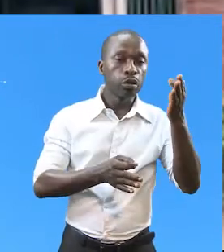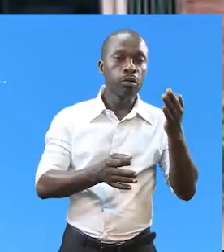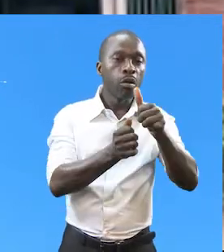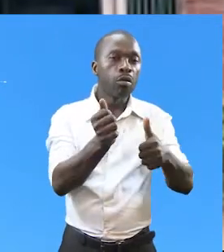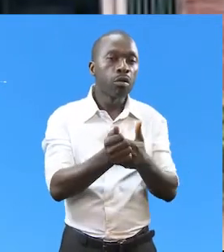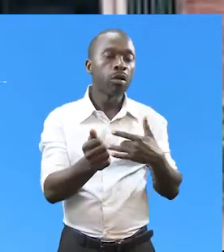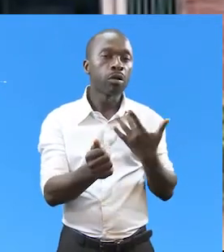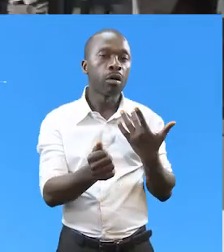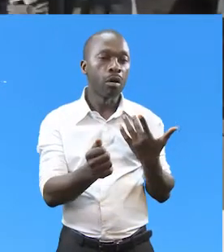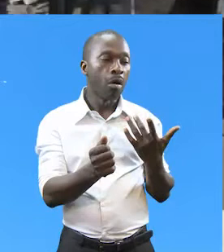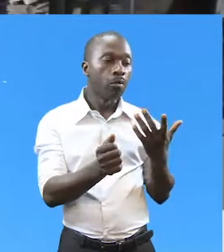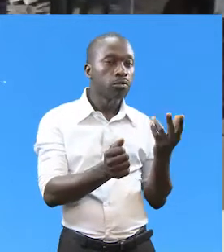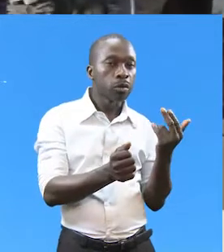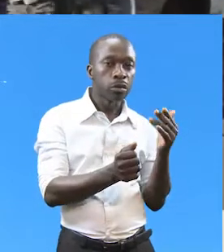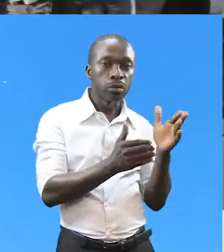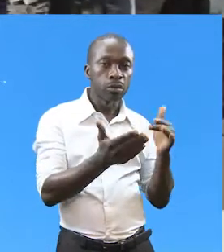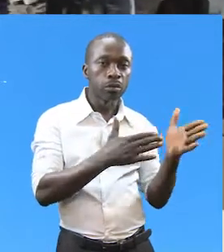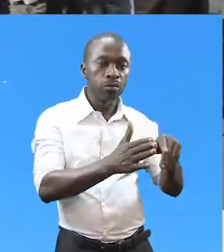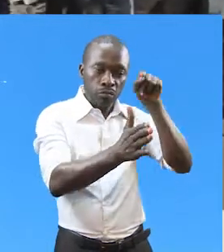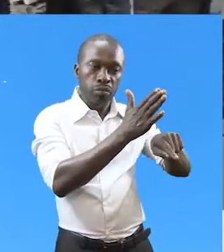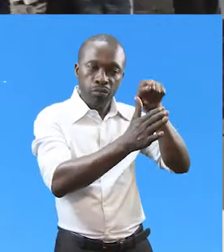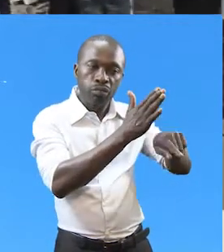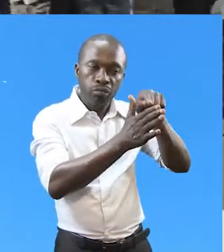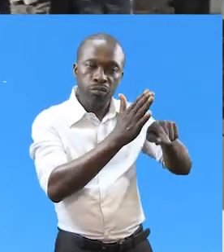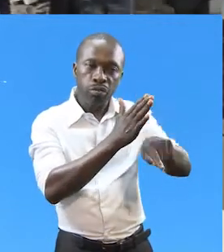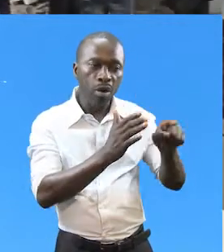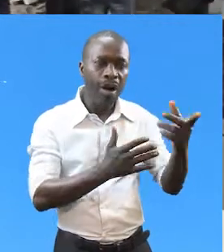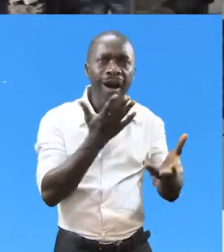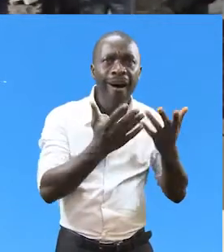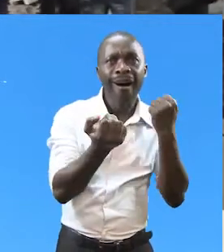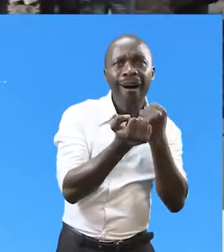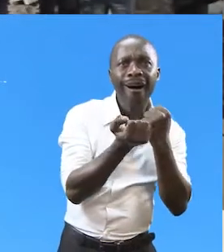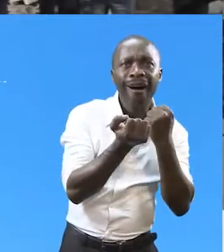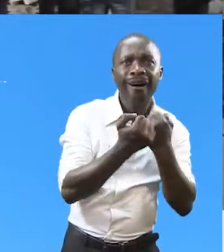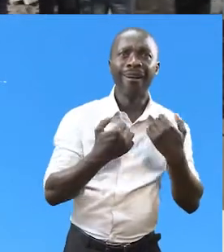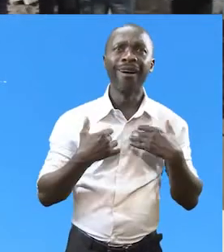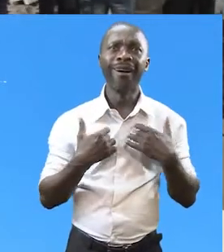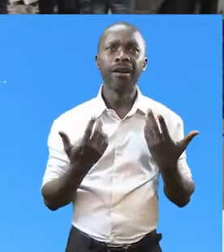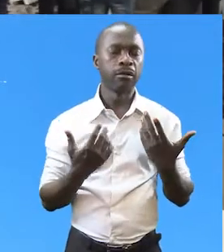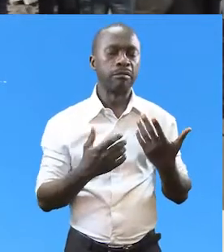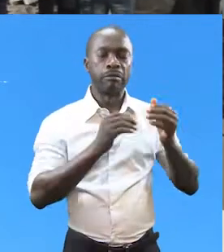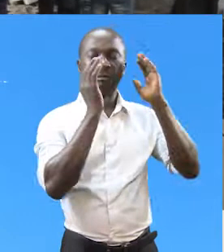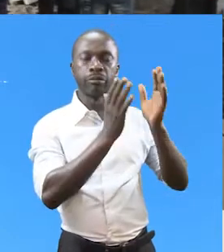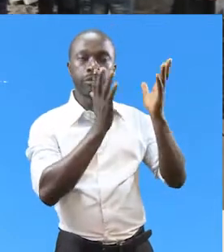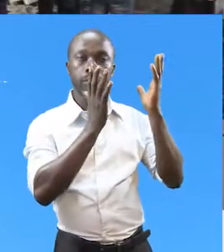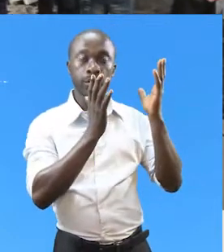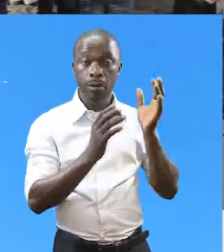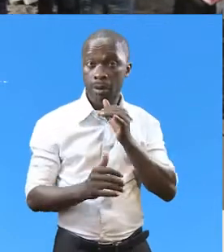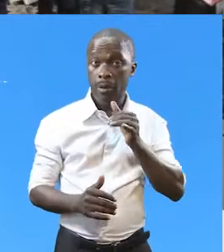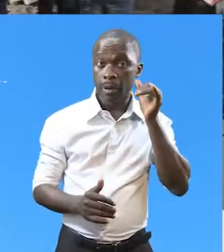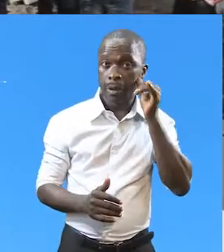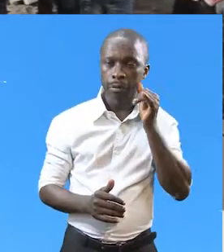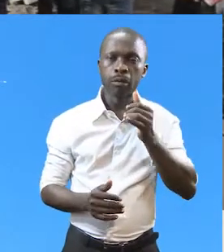à personne en danger. Ayant fait appel, les juges de la cour ont annulé la décision des premiers juges et ont décidé hier que